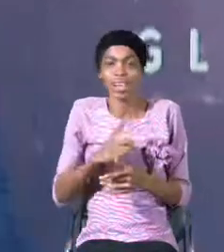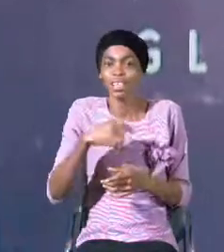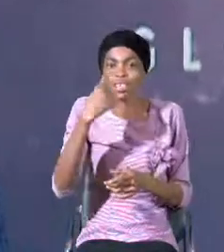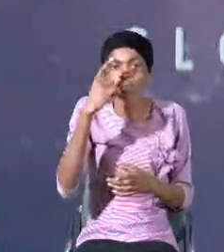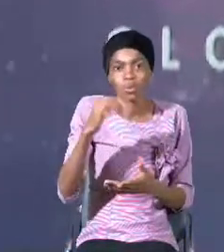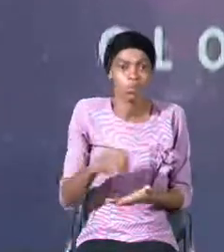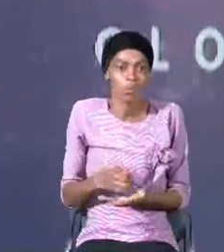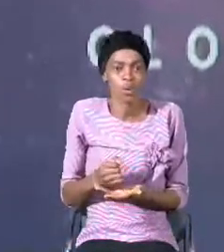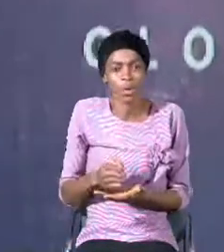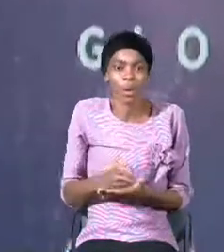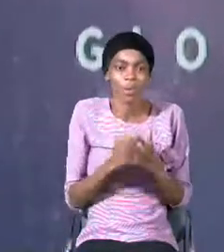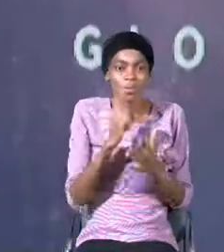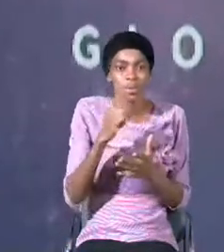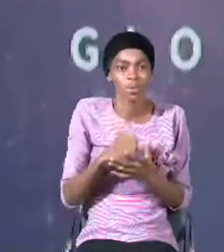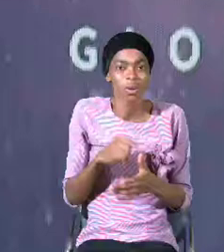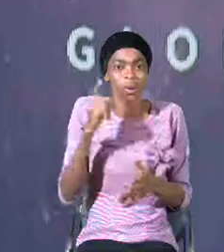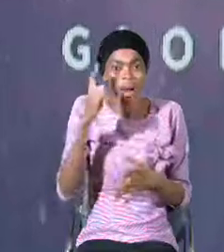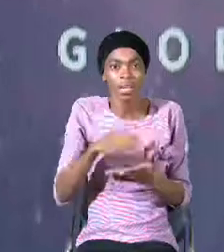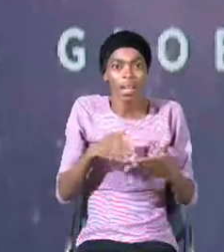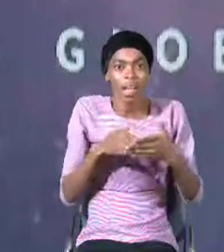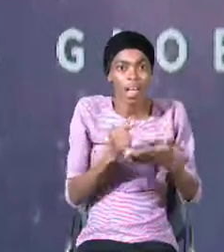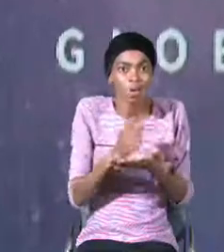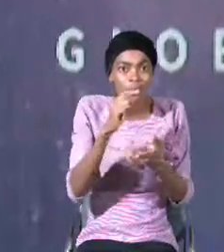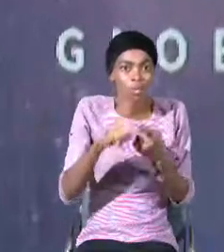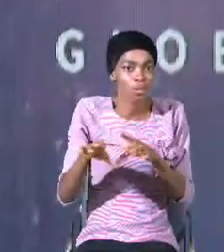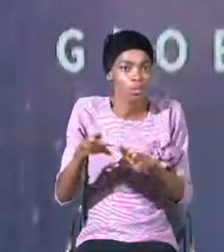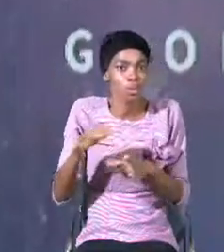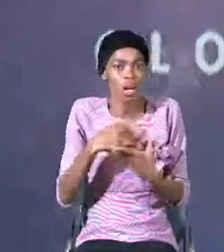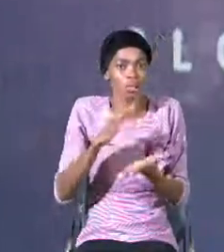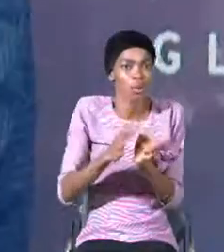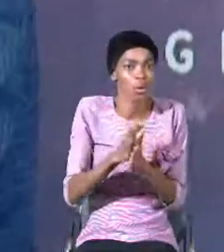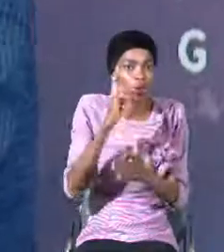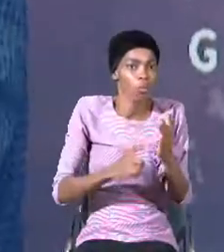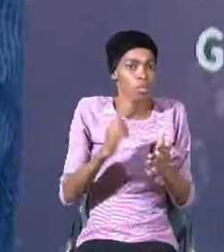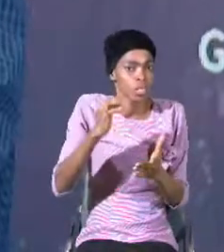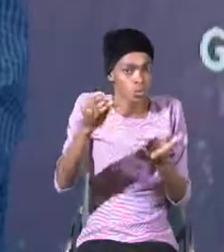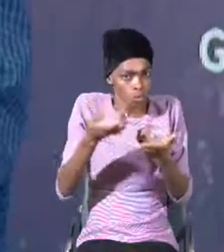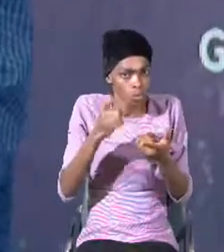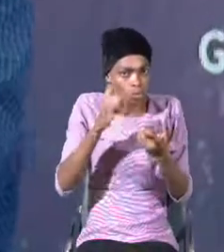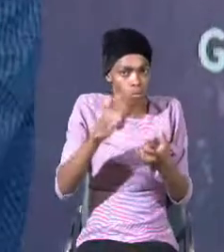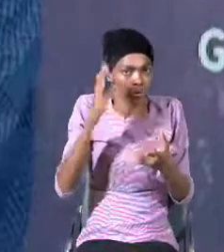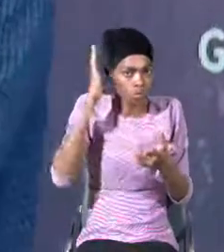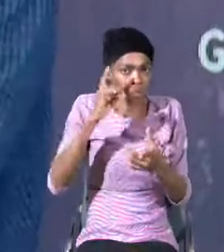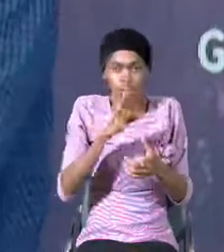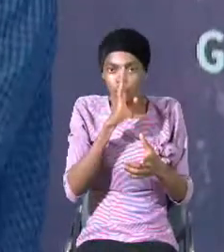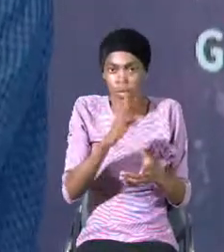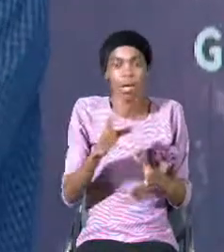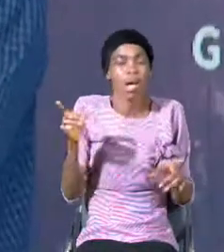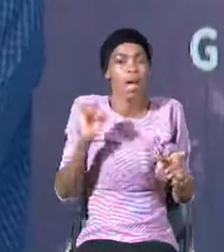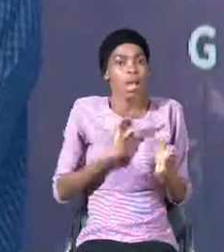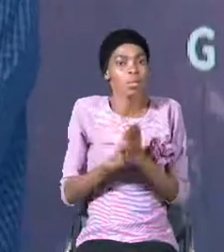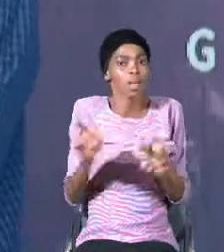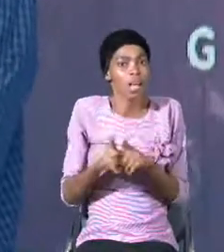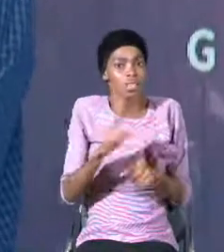et t'aide à être ce que tu dois être. Et je prie. comme le Seigneur est venu